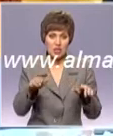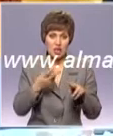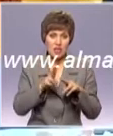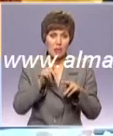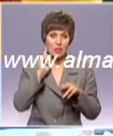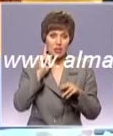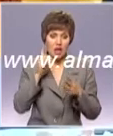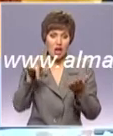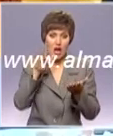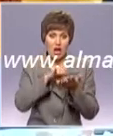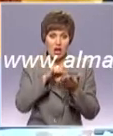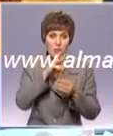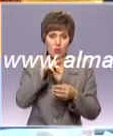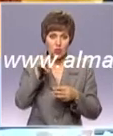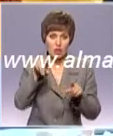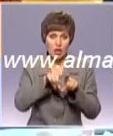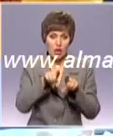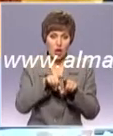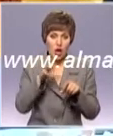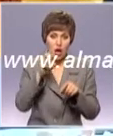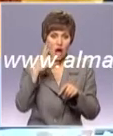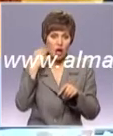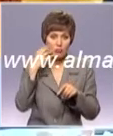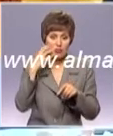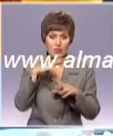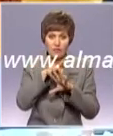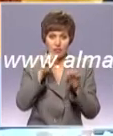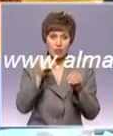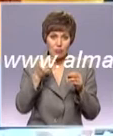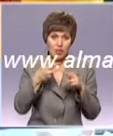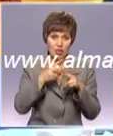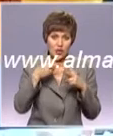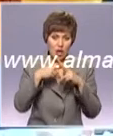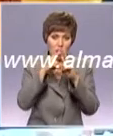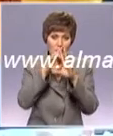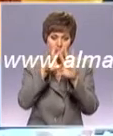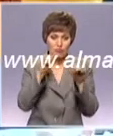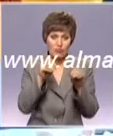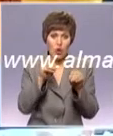города. Миллионники – это такие же будут, как Алма-Ата со всеми этими инфраструктурами. Но тот, кто